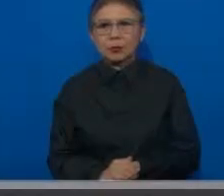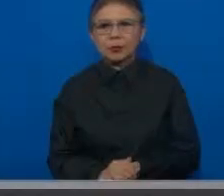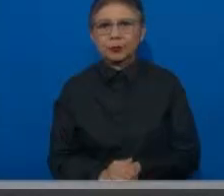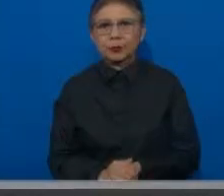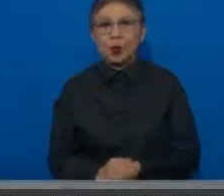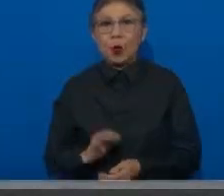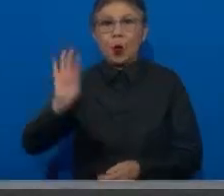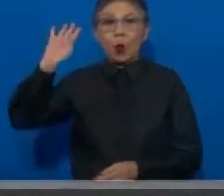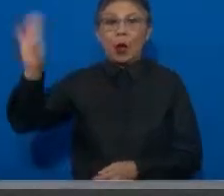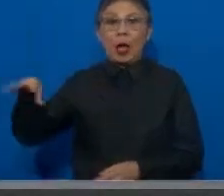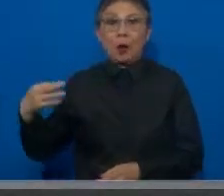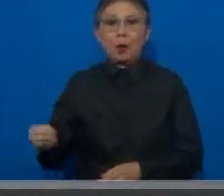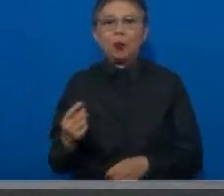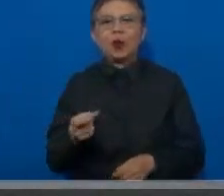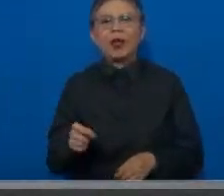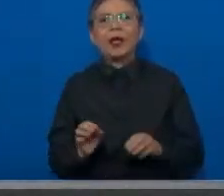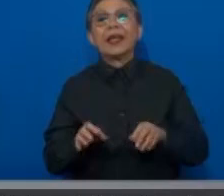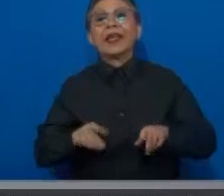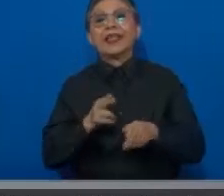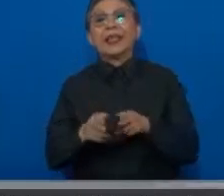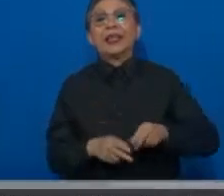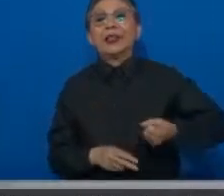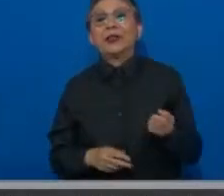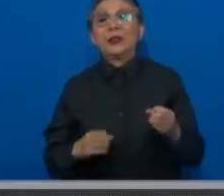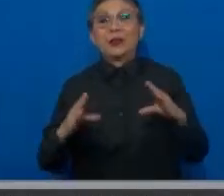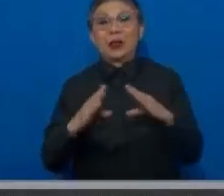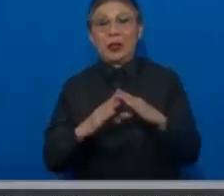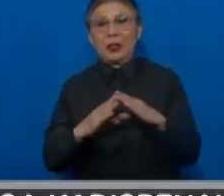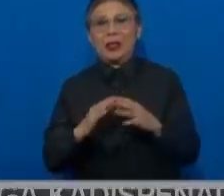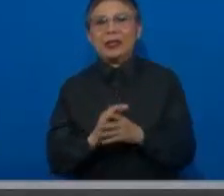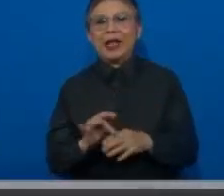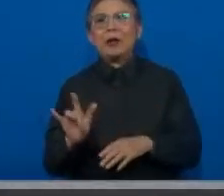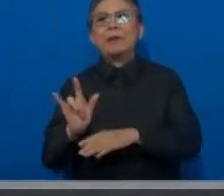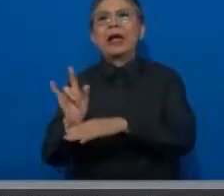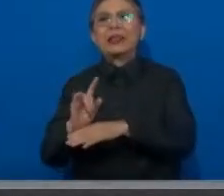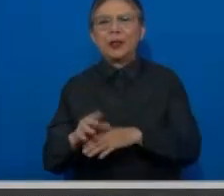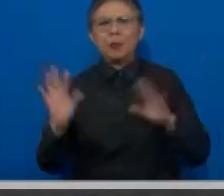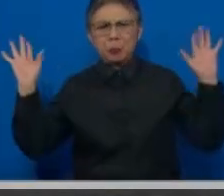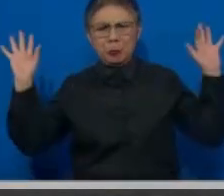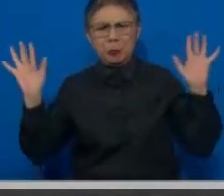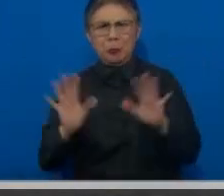Arus mudik dimulai, stasiun Pasar Senen dan Jalan Kalimalang Bekasi mulai dipadati pemudik.